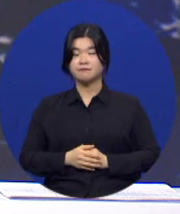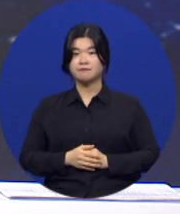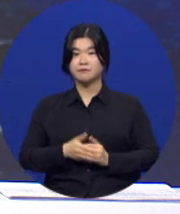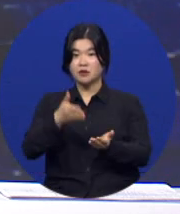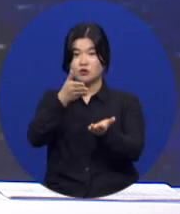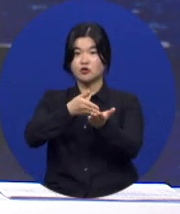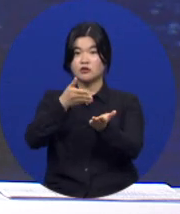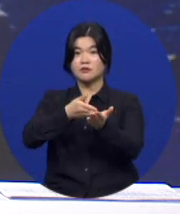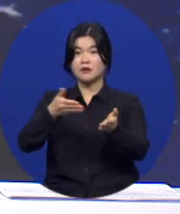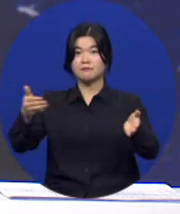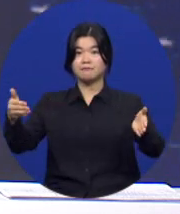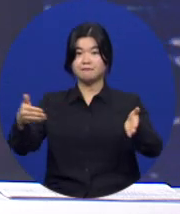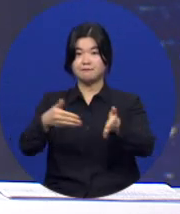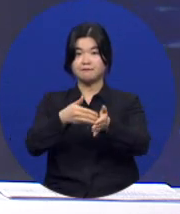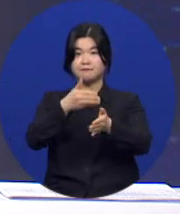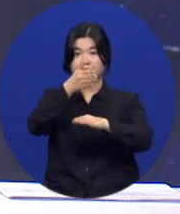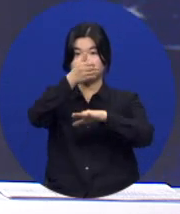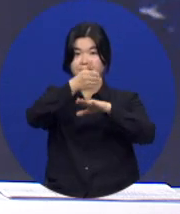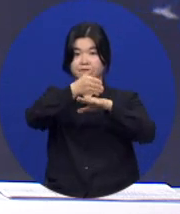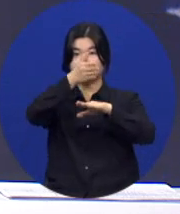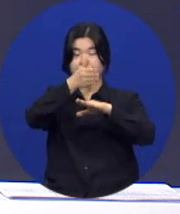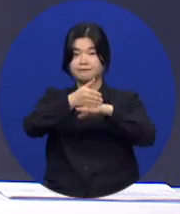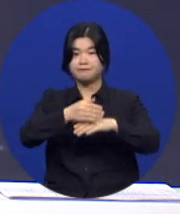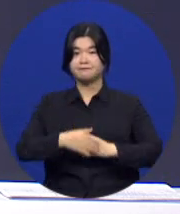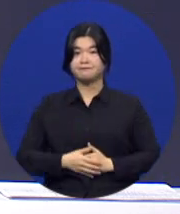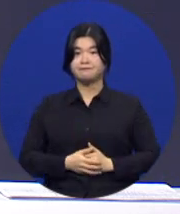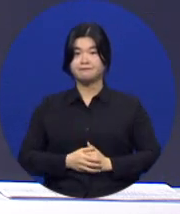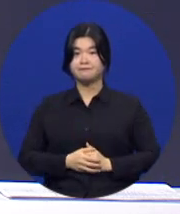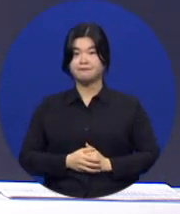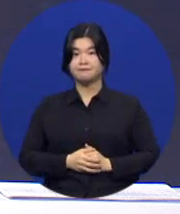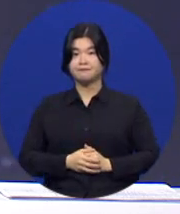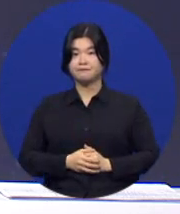뉴스데스크 제주를 마칩니다 시청해주신 여러분 고맙습니다